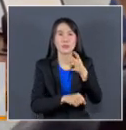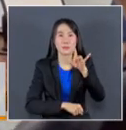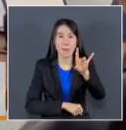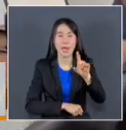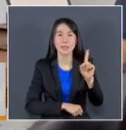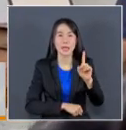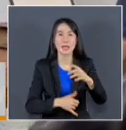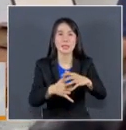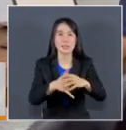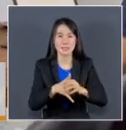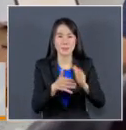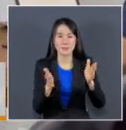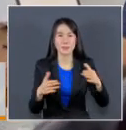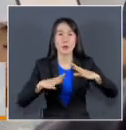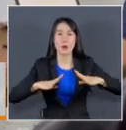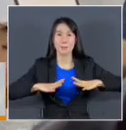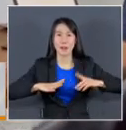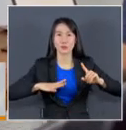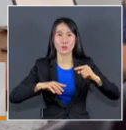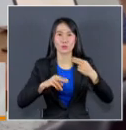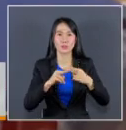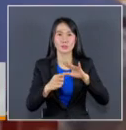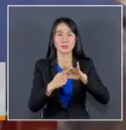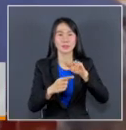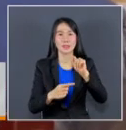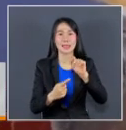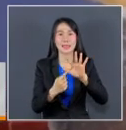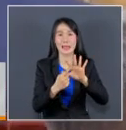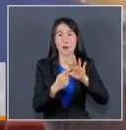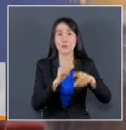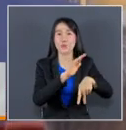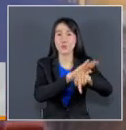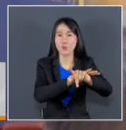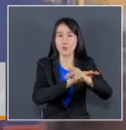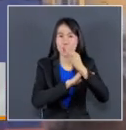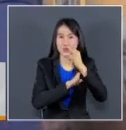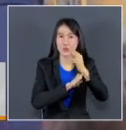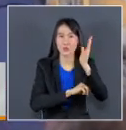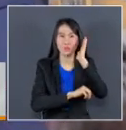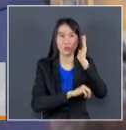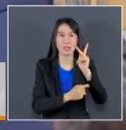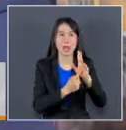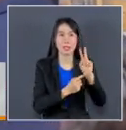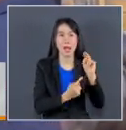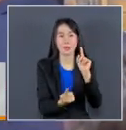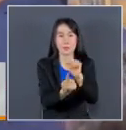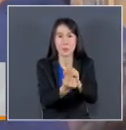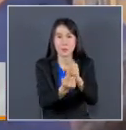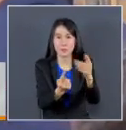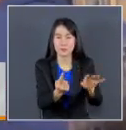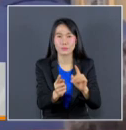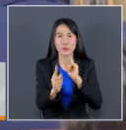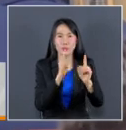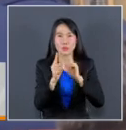านเตาปูนค่ะก็เลยนำตัวไปสอบที่โรงพักคุณกันจอมพลังเนี่ยมาดูตัวผู้ต้องหาด้วยตัวเองแล้วพอพูดคุยกับในฟิ